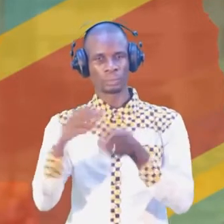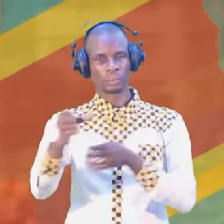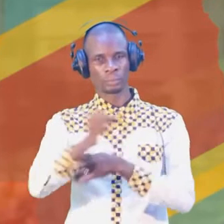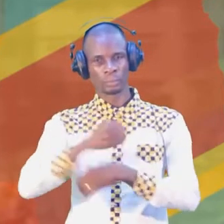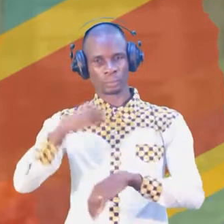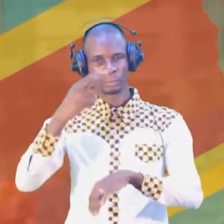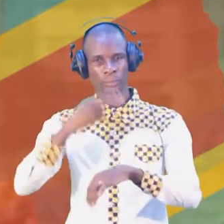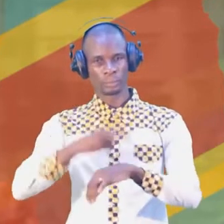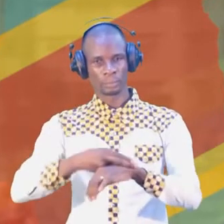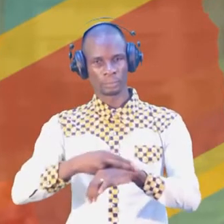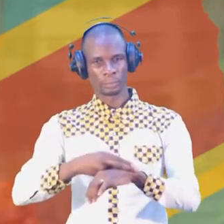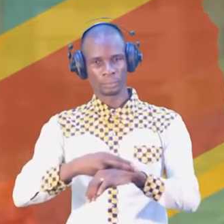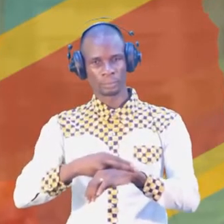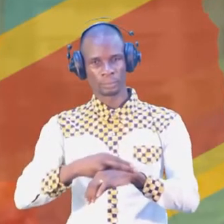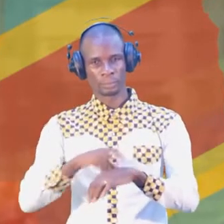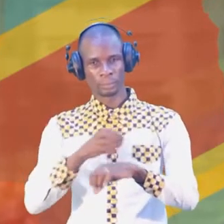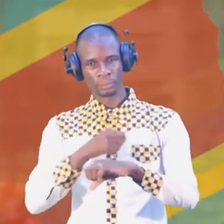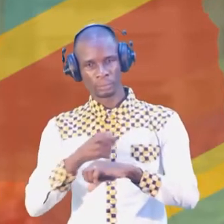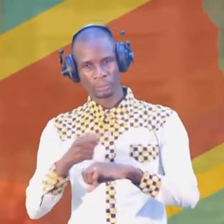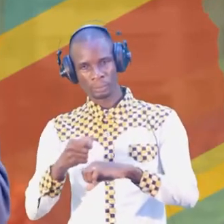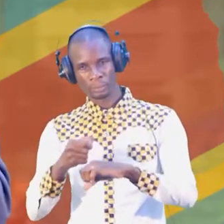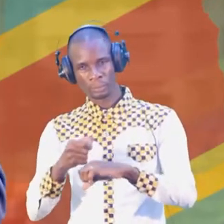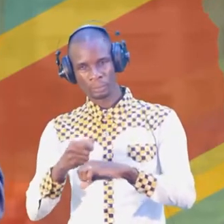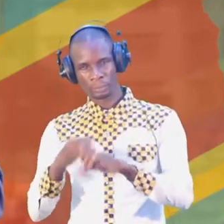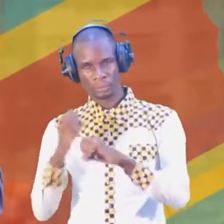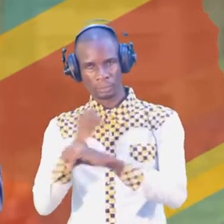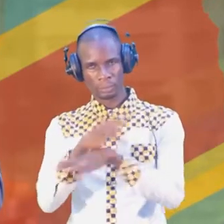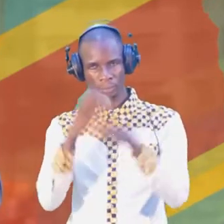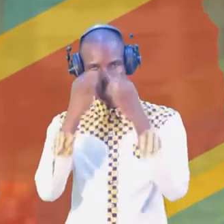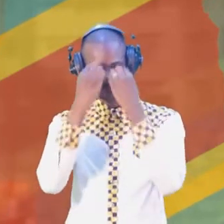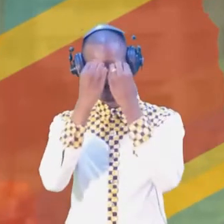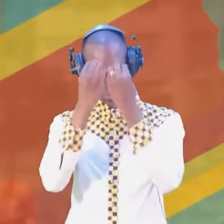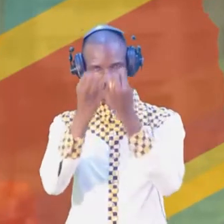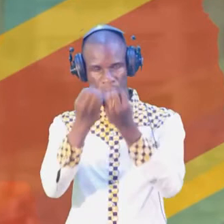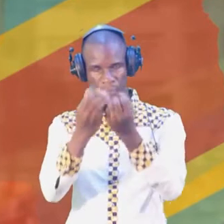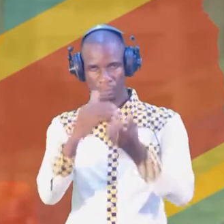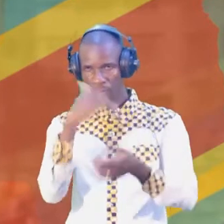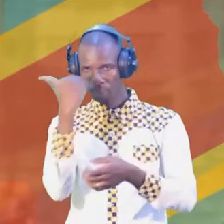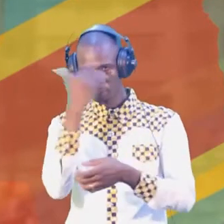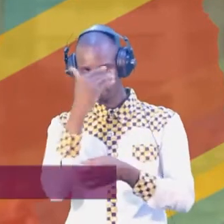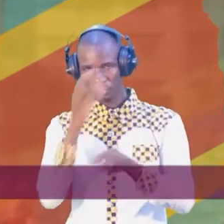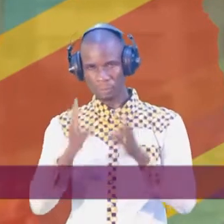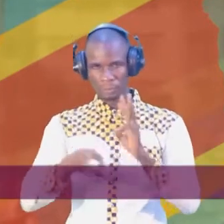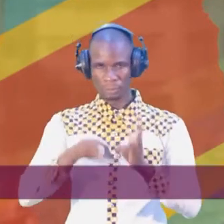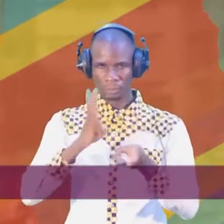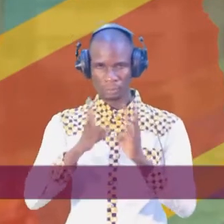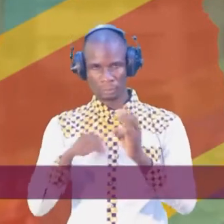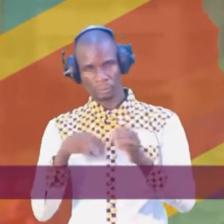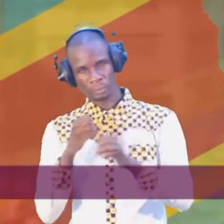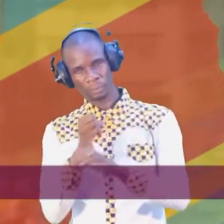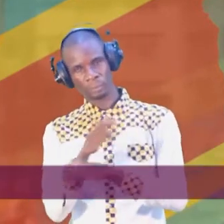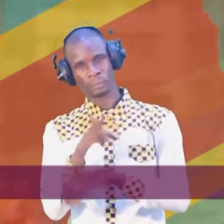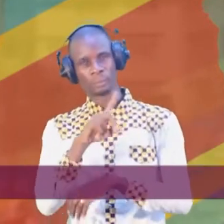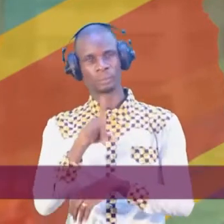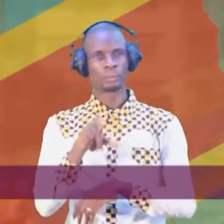angele. Mpeto za ko tonda bai nyonso bazoka tango pona ko tinda mituna na bango na SMS